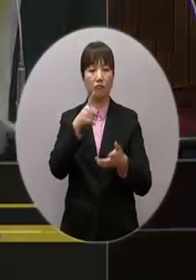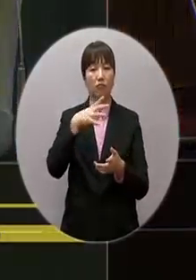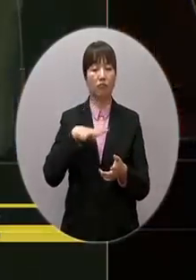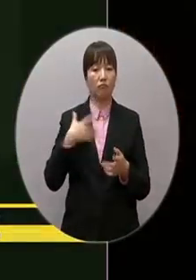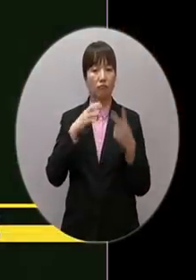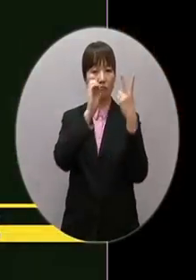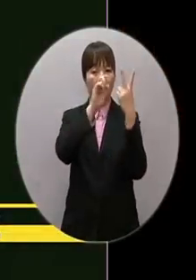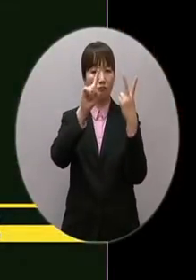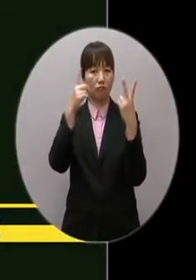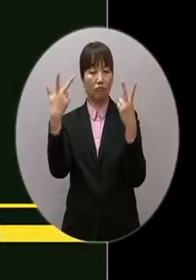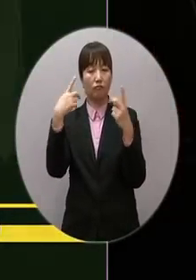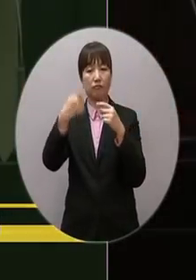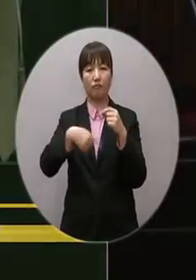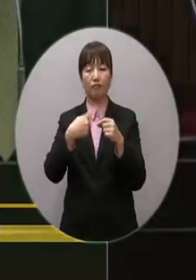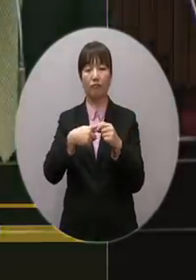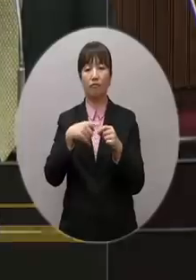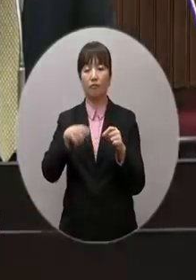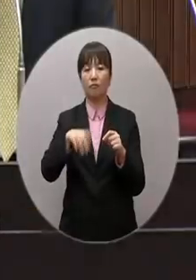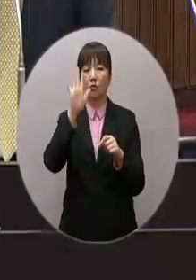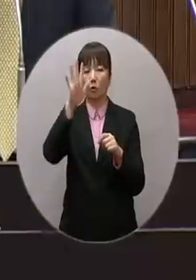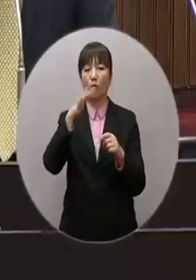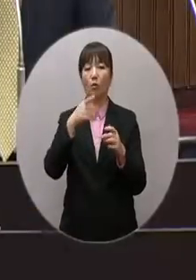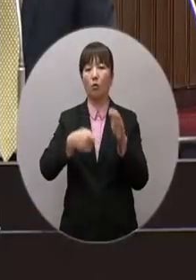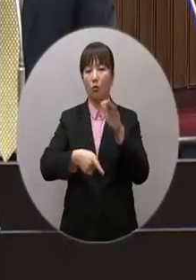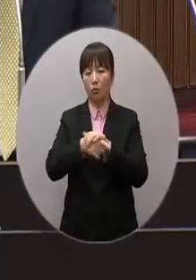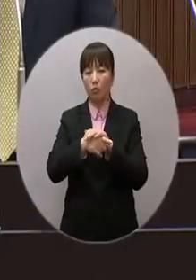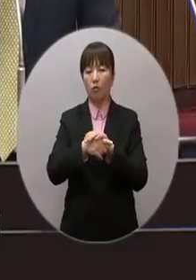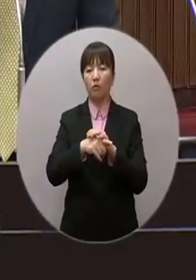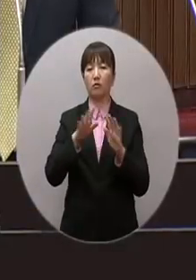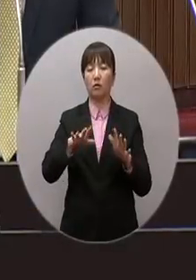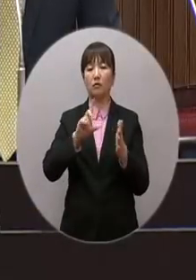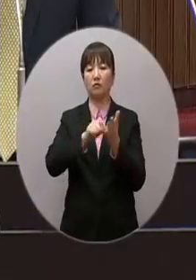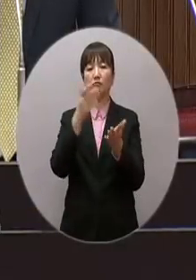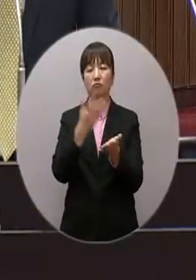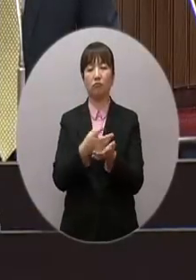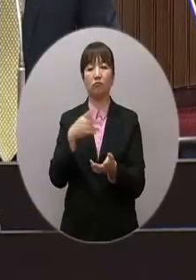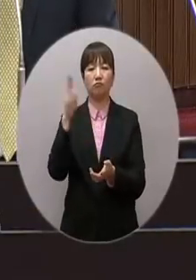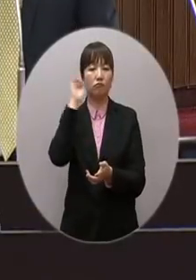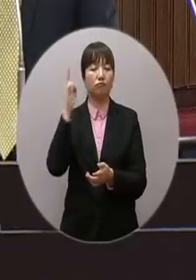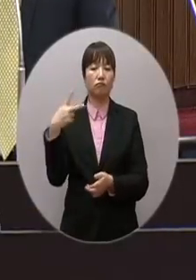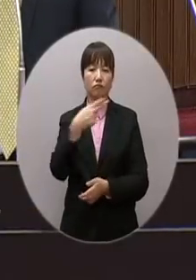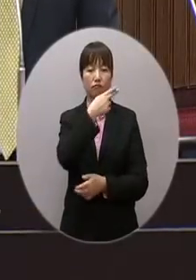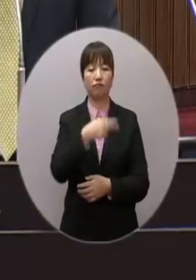吗？2017年有罪判决的定。